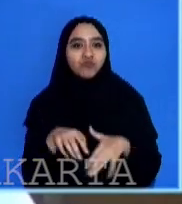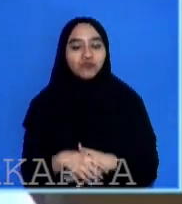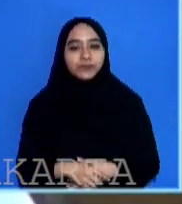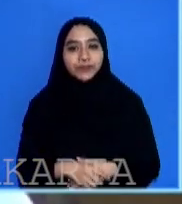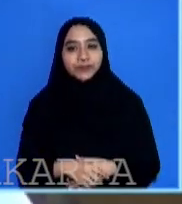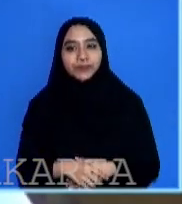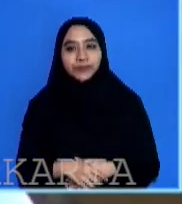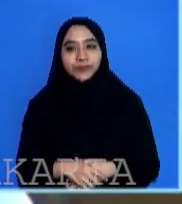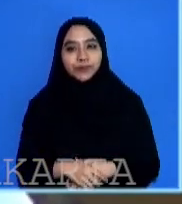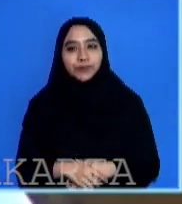Jogyakarta melaporkan